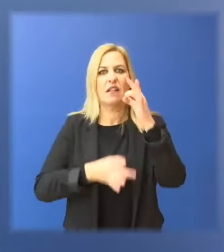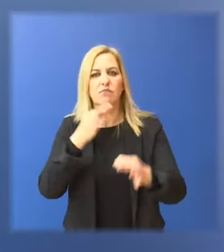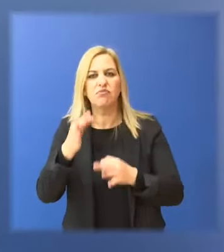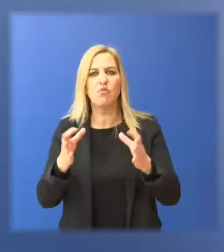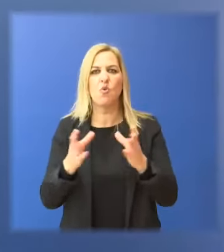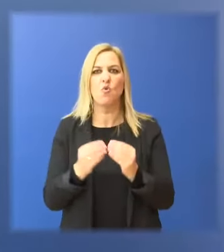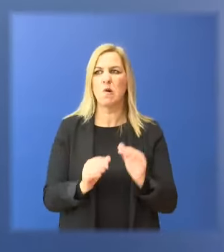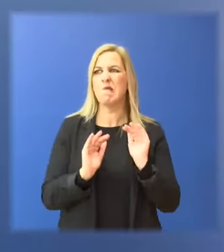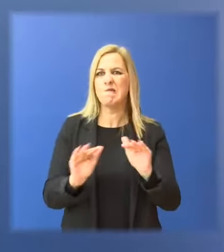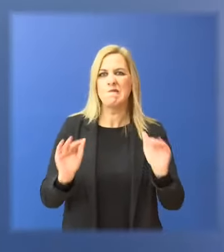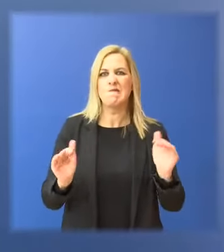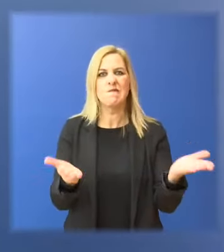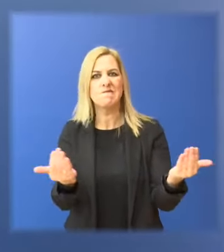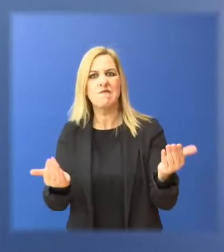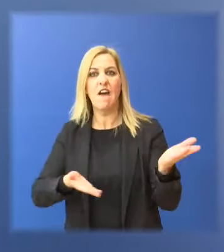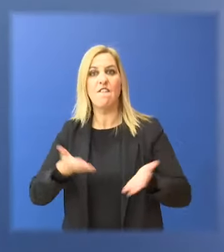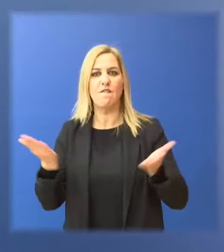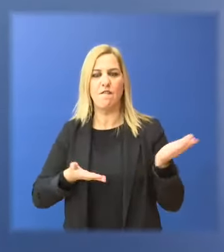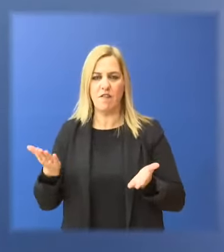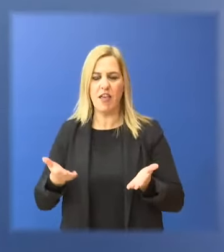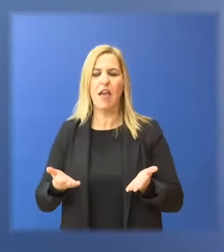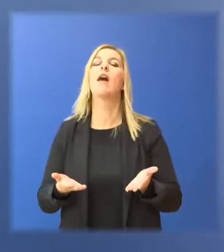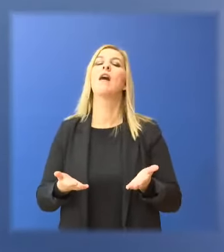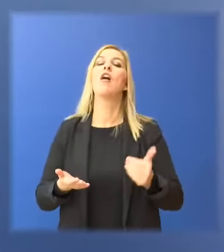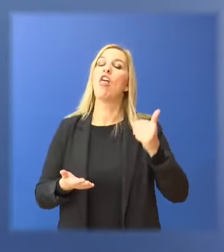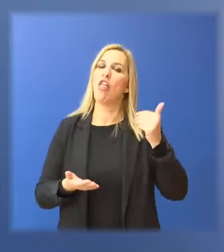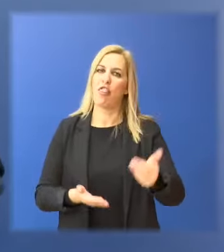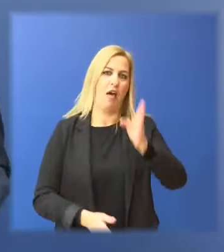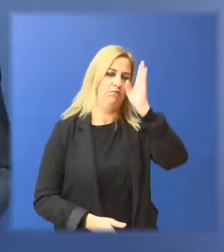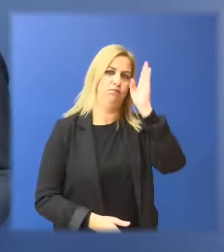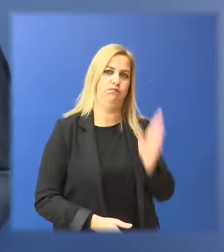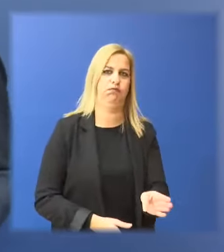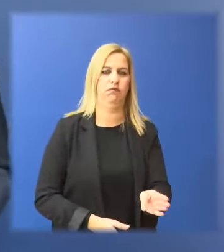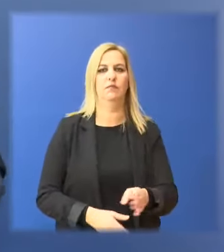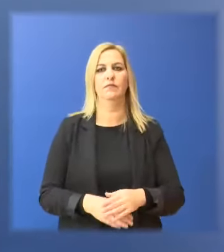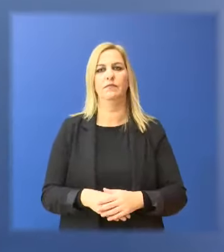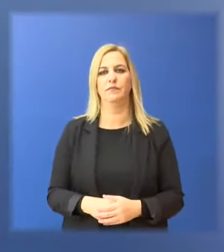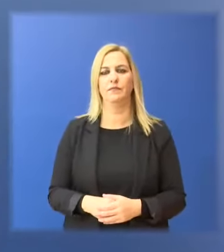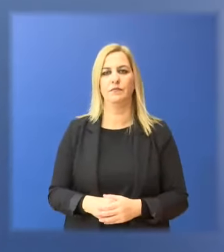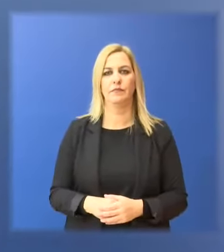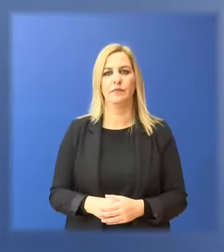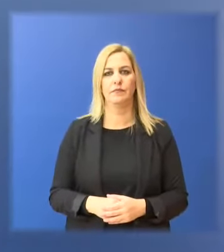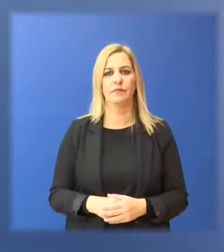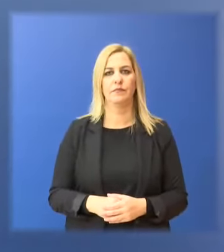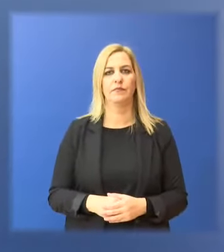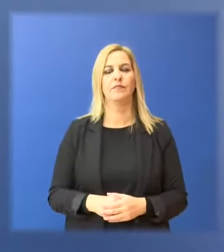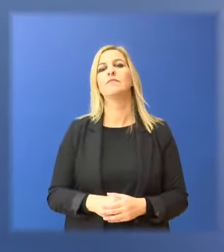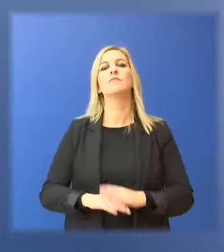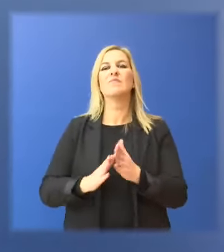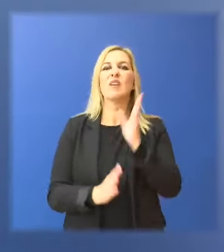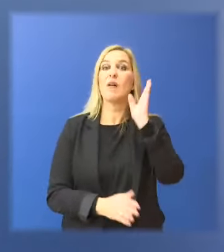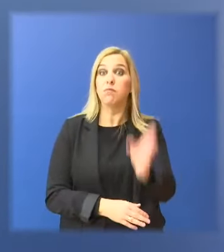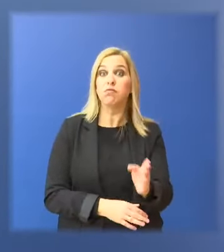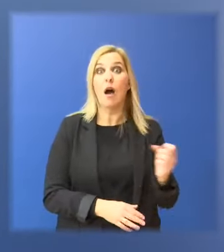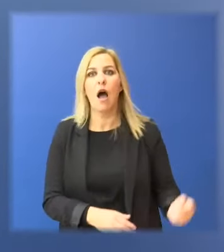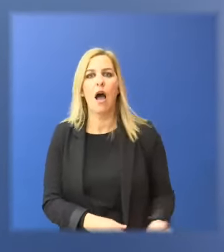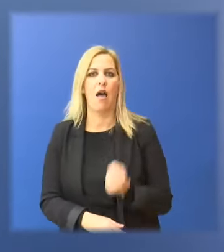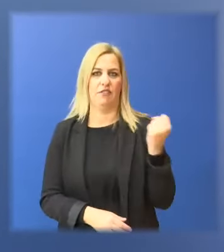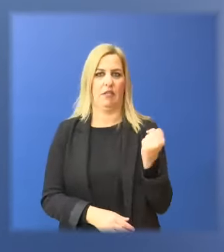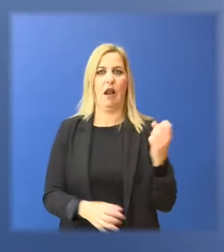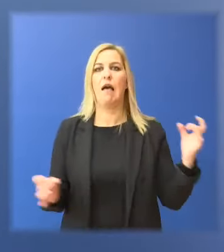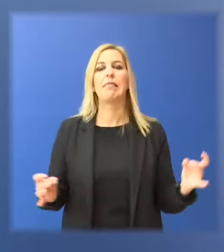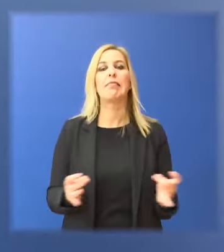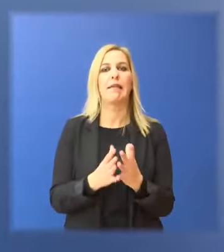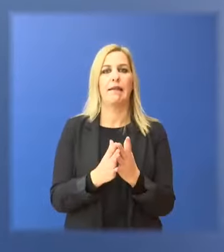υποκινούν ή διεγείρουν σε πράξεις βίας σε βάρος των οργάνων του επαγγελματικού αθλητισμού. Οι κυρώσεις είναι αυστηρότερες στην περίπτωση